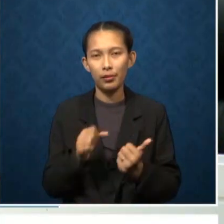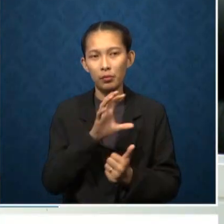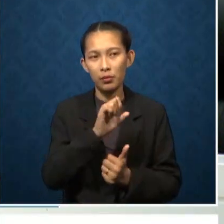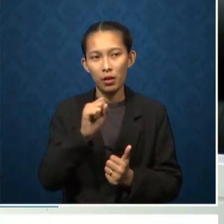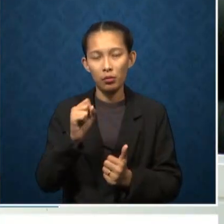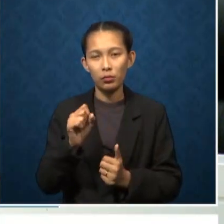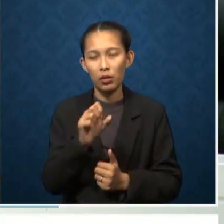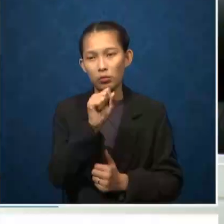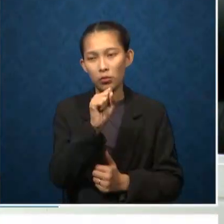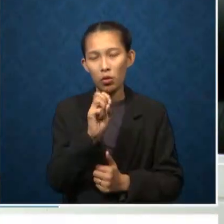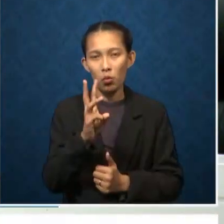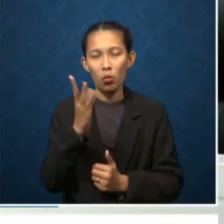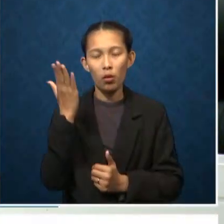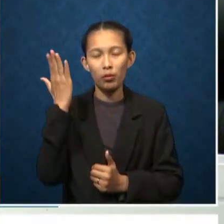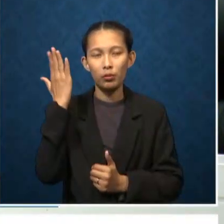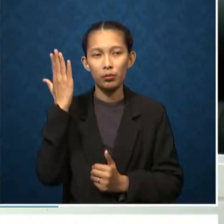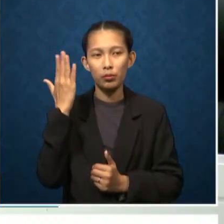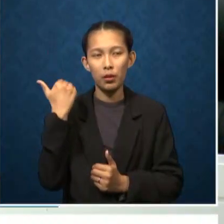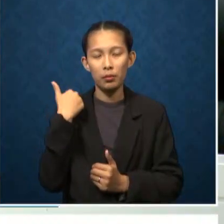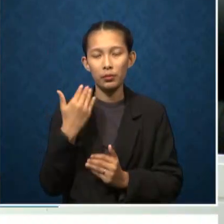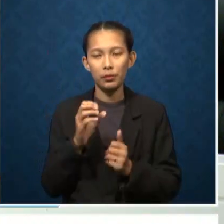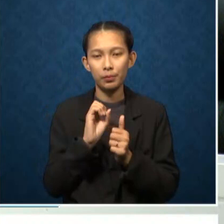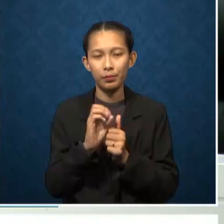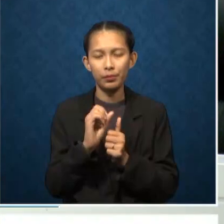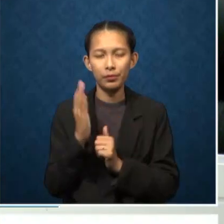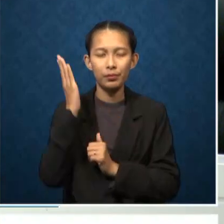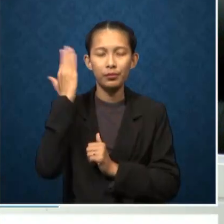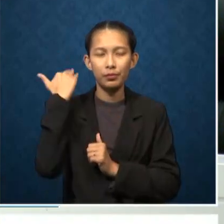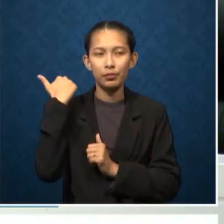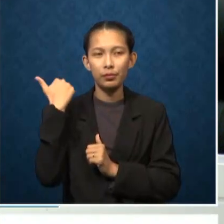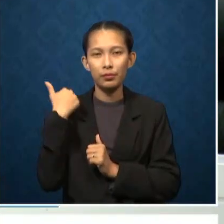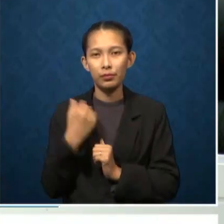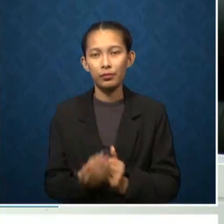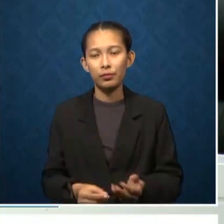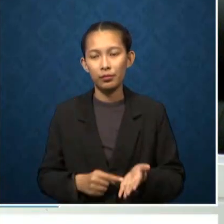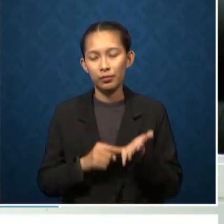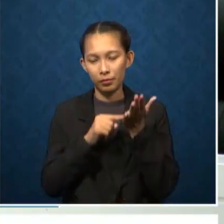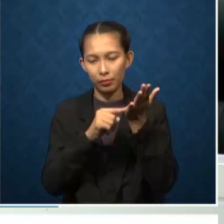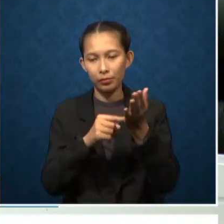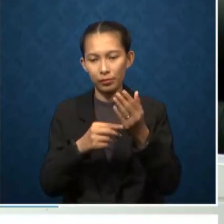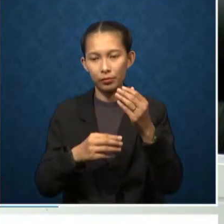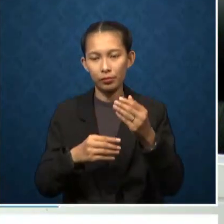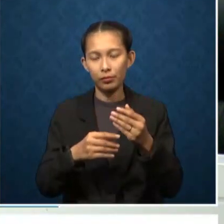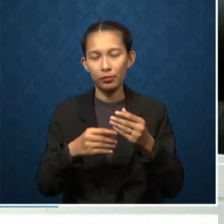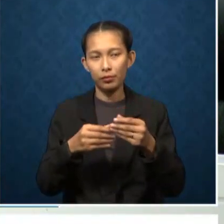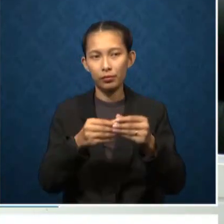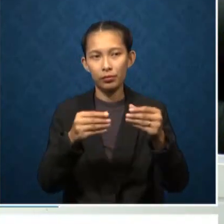ชิกวุฒิสภาที่ได้กรุณาให้ไว้ในคราวที่ดิฉันได้นำเสนอรายงานการพัฒนาระบบราชการ